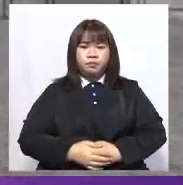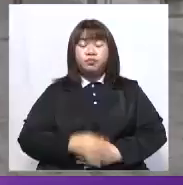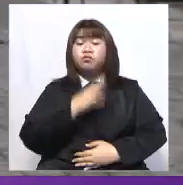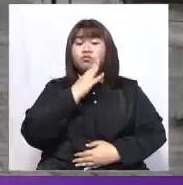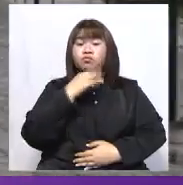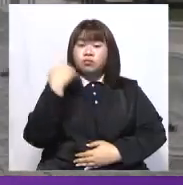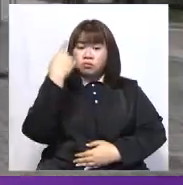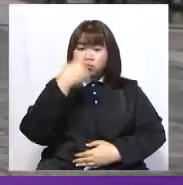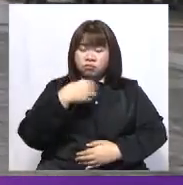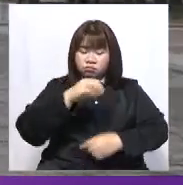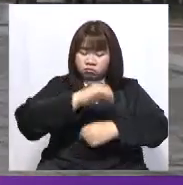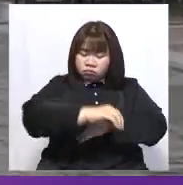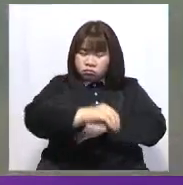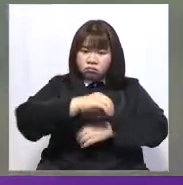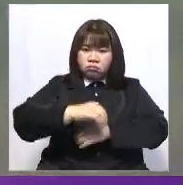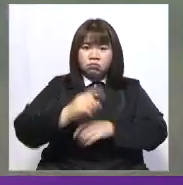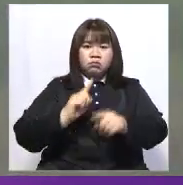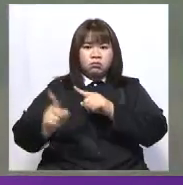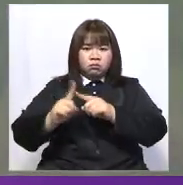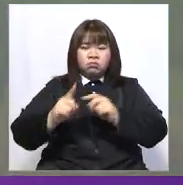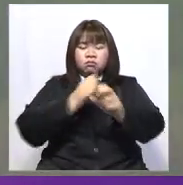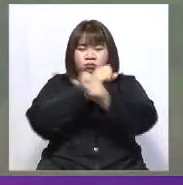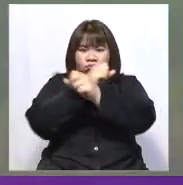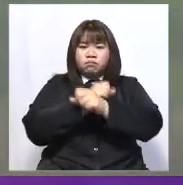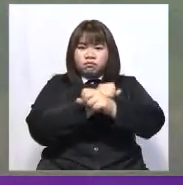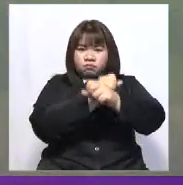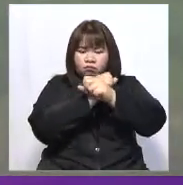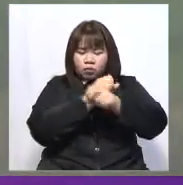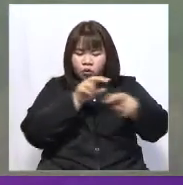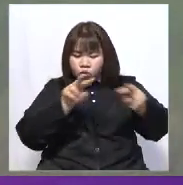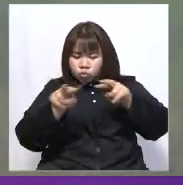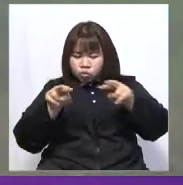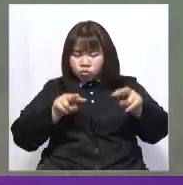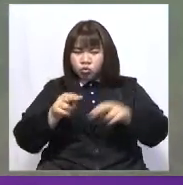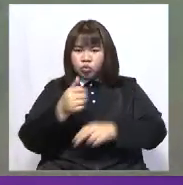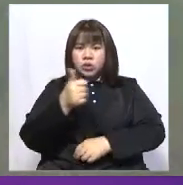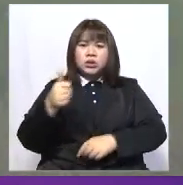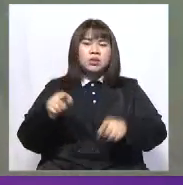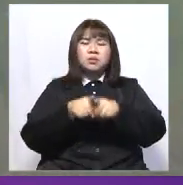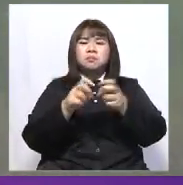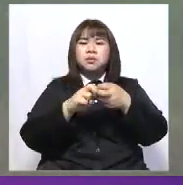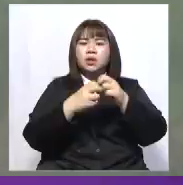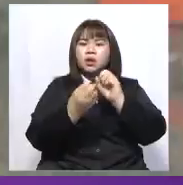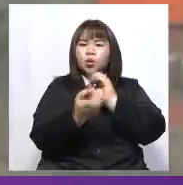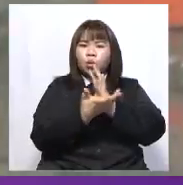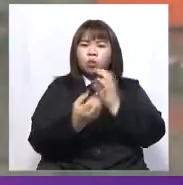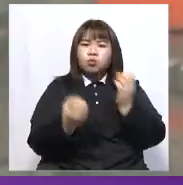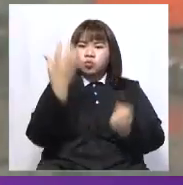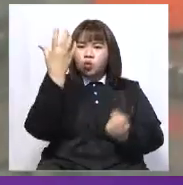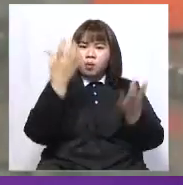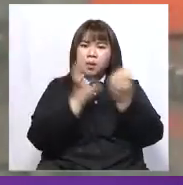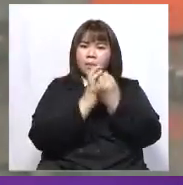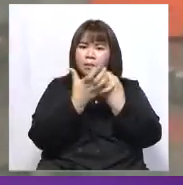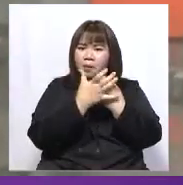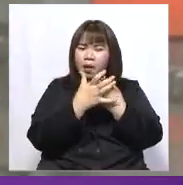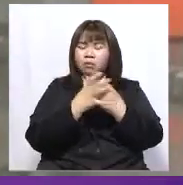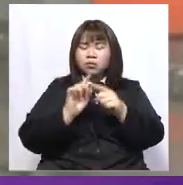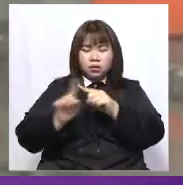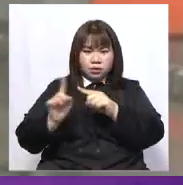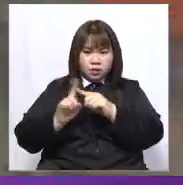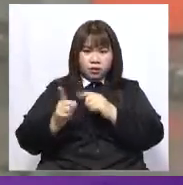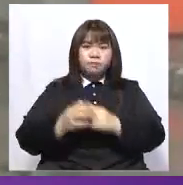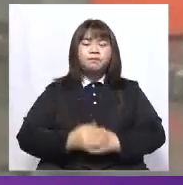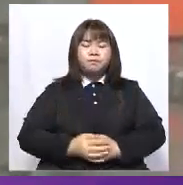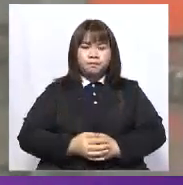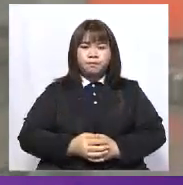ตรกรนะคะควรเตรียมการป้องกันแล้วก็ระวังความเสียหายที่จะเกิดต่อผลผลิตทางการเกษตรค่ะคุณผู้ชม